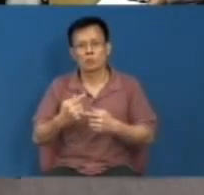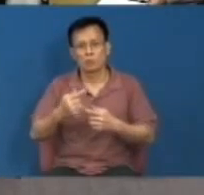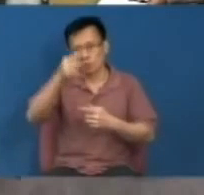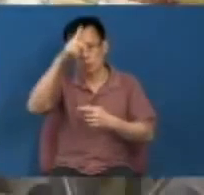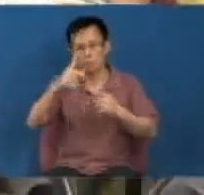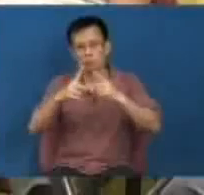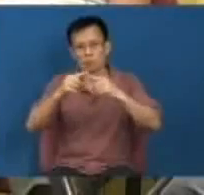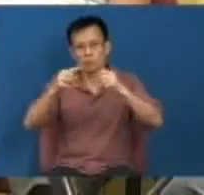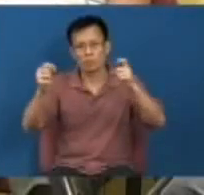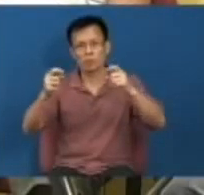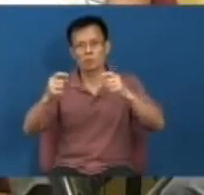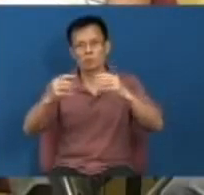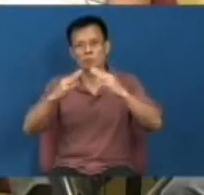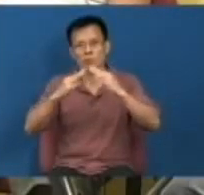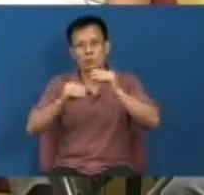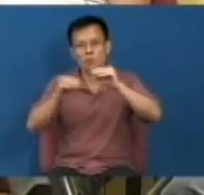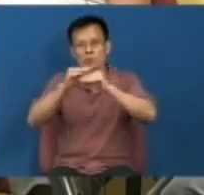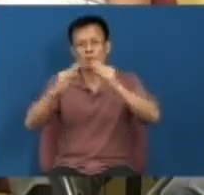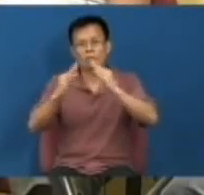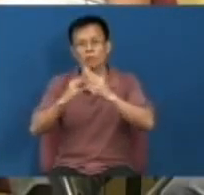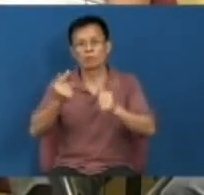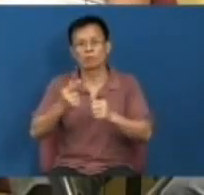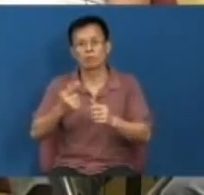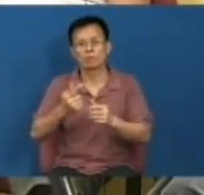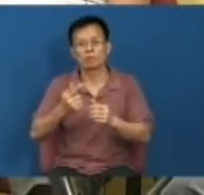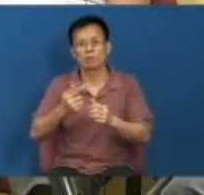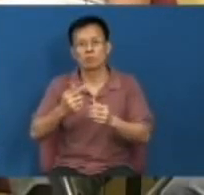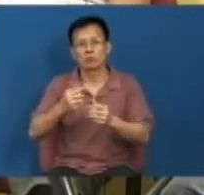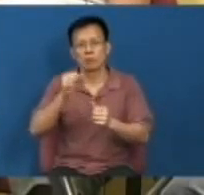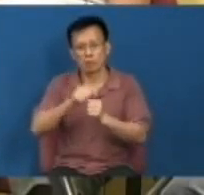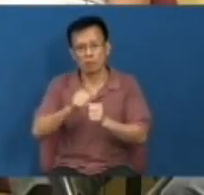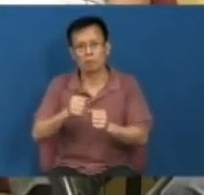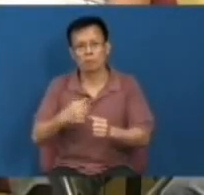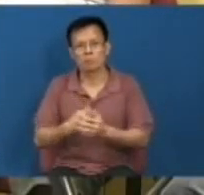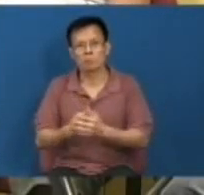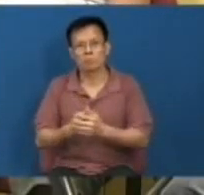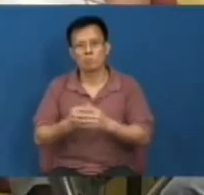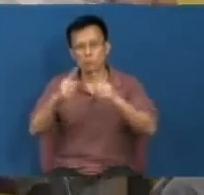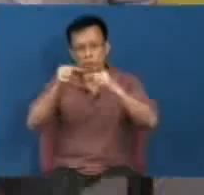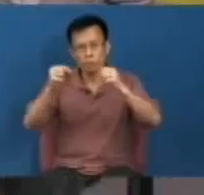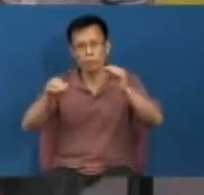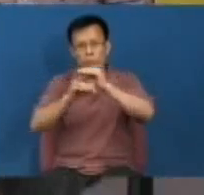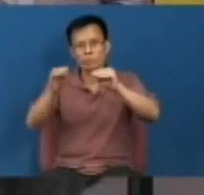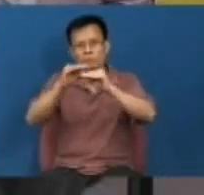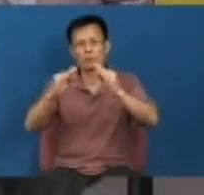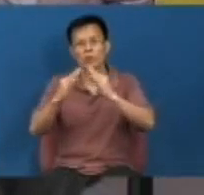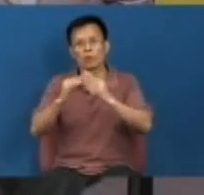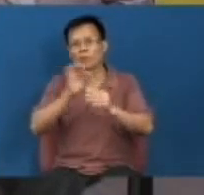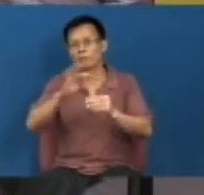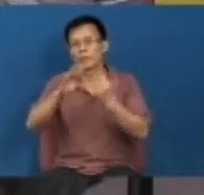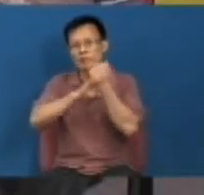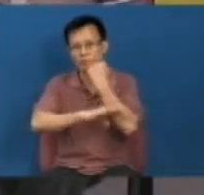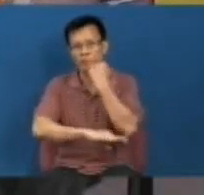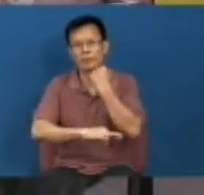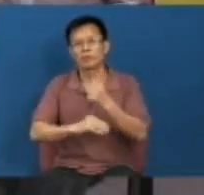我哋，所以我哋而家咪受緊咯。 乜都話機制，我哋又唔識。 市建局咧，嗰啲就唔係法例嚟嘅，嗰